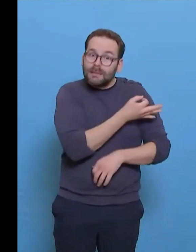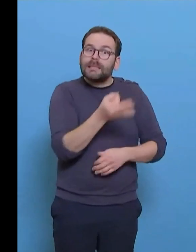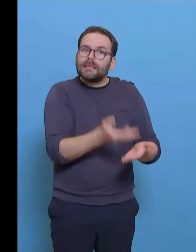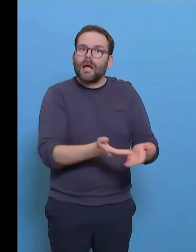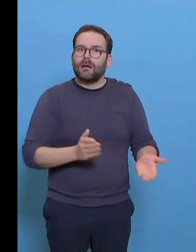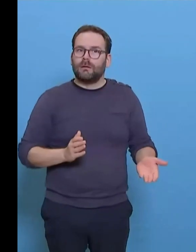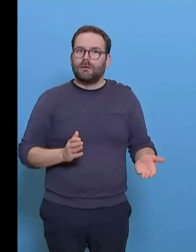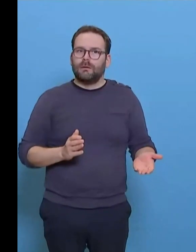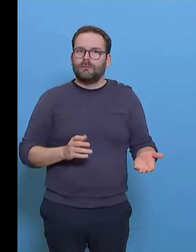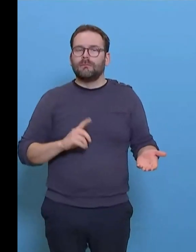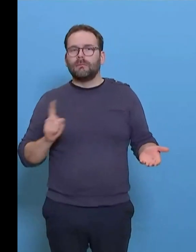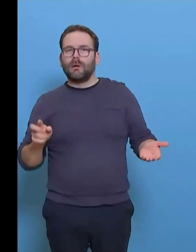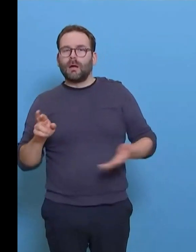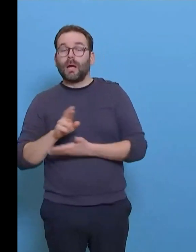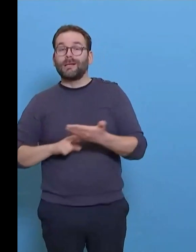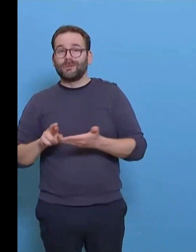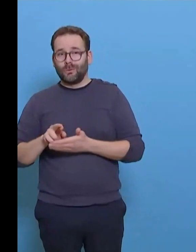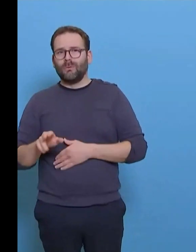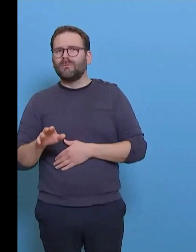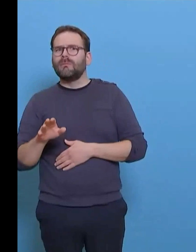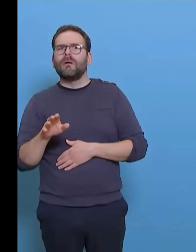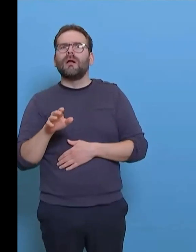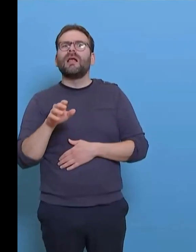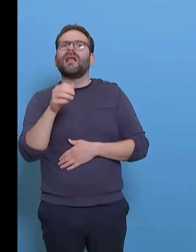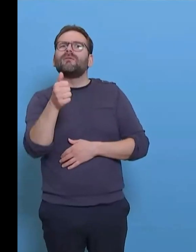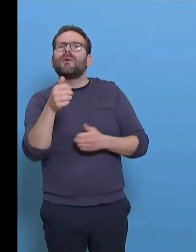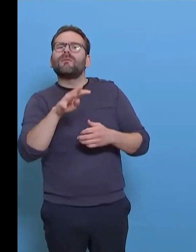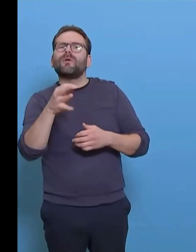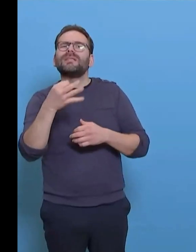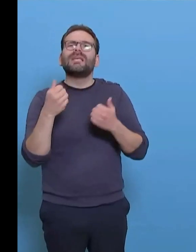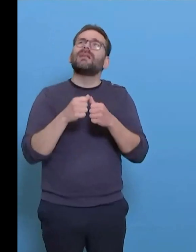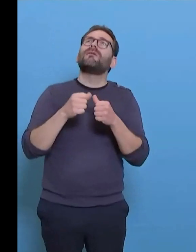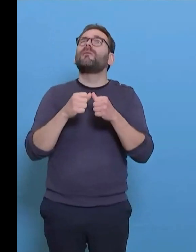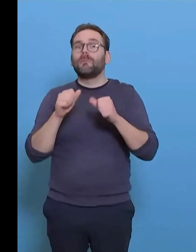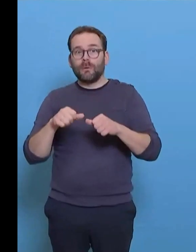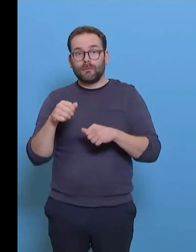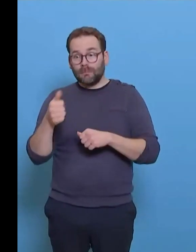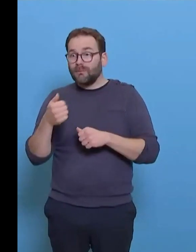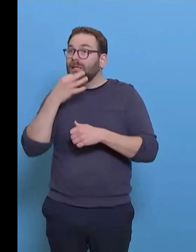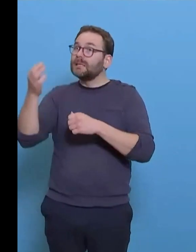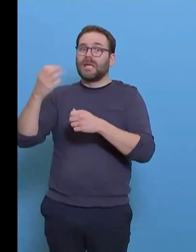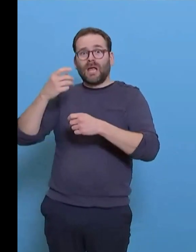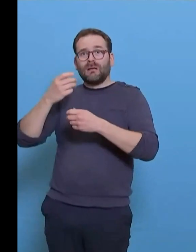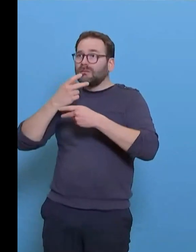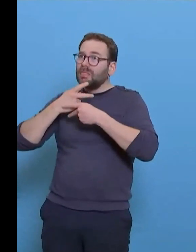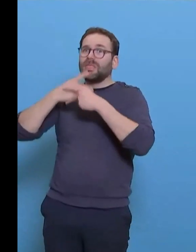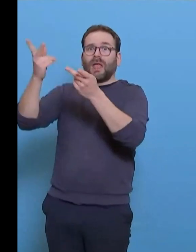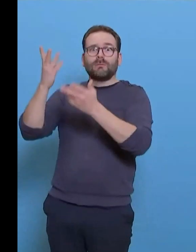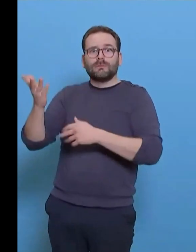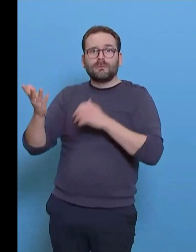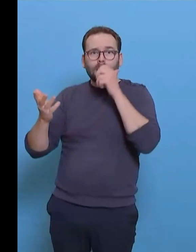Qu'entend-on du côté de la région? Vous nous demandez ce que vous pouvez faire, Madame Van Goethem, mais désolidarisez-vous. à moins que vous